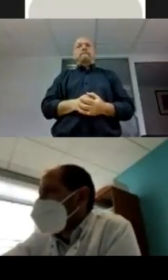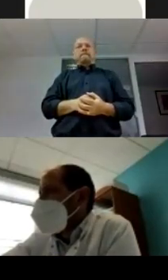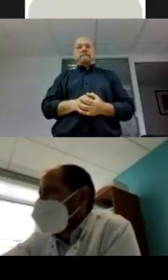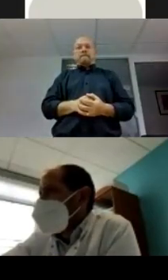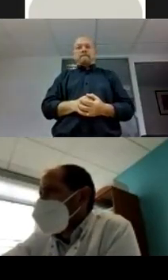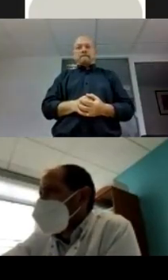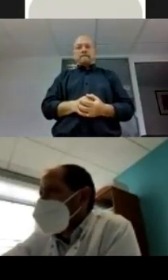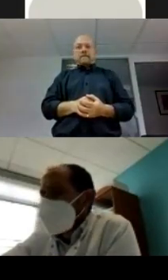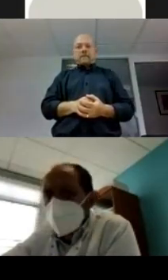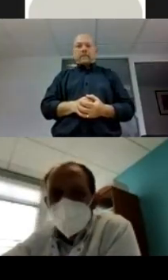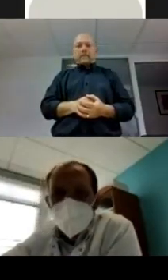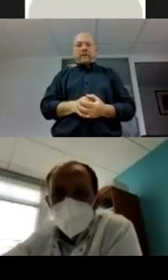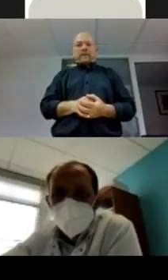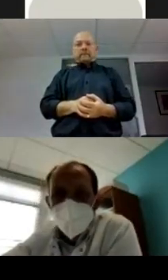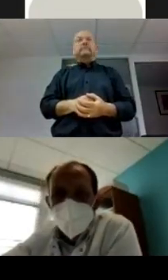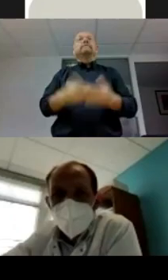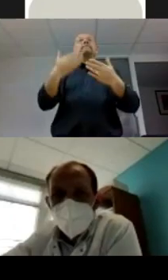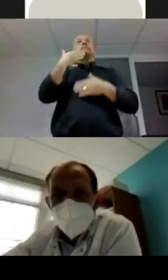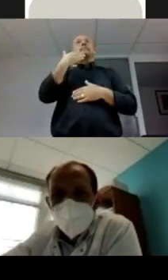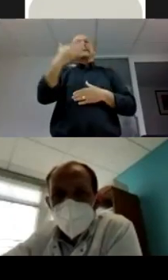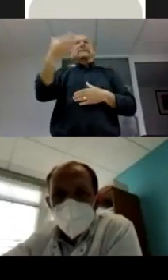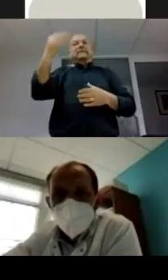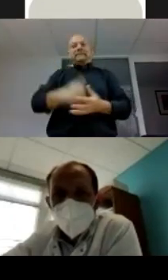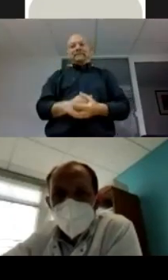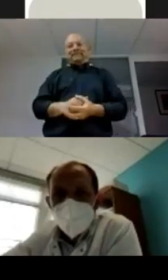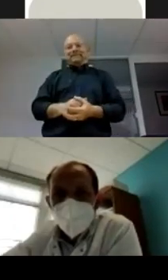plus spécifiques.